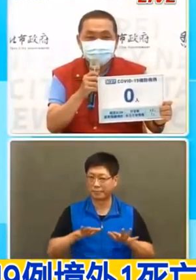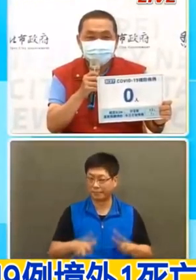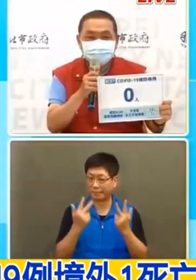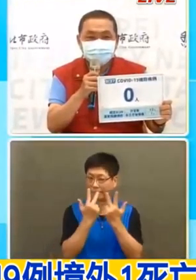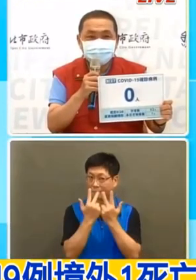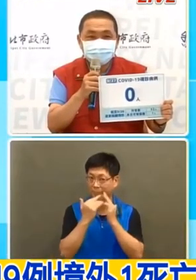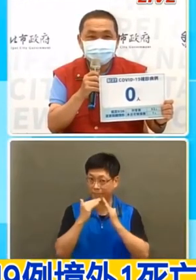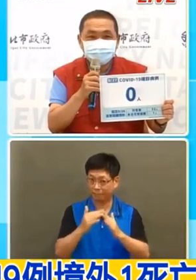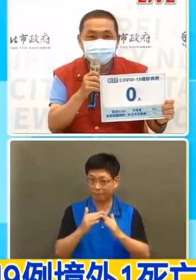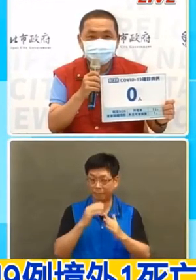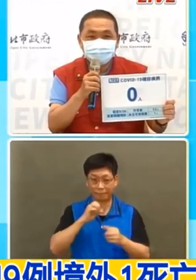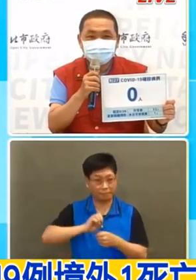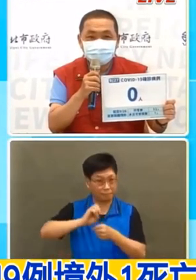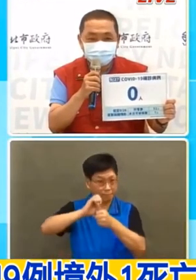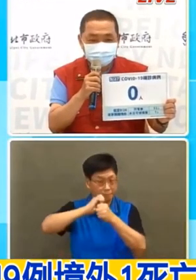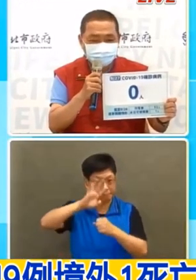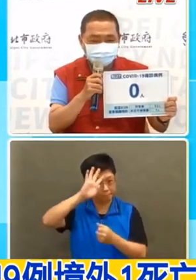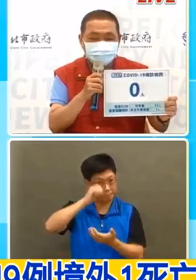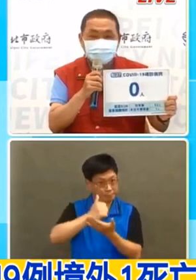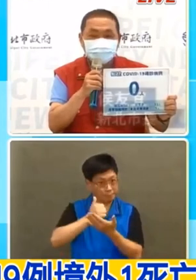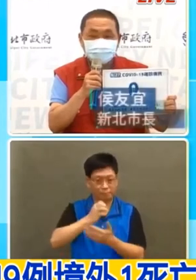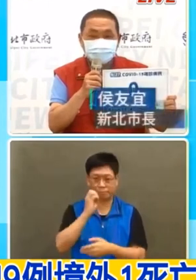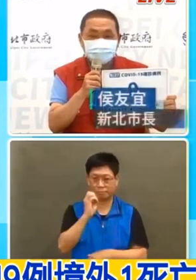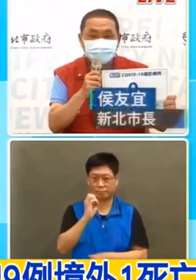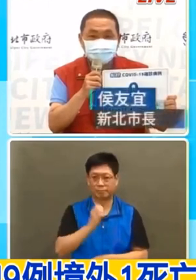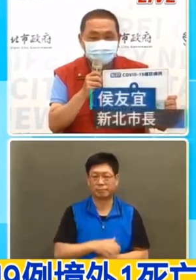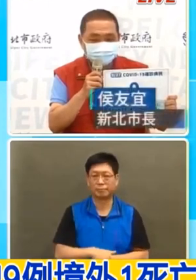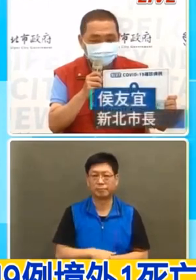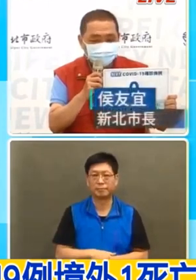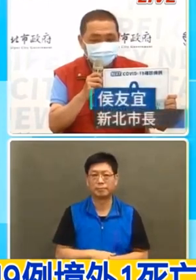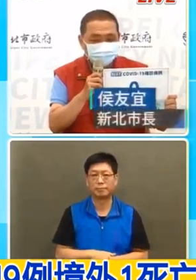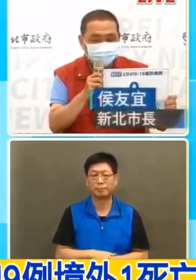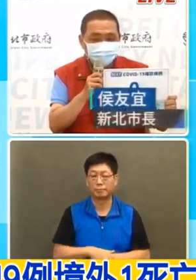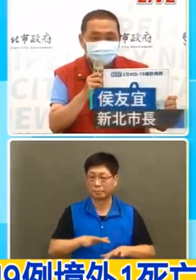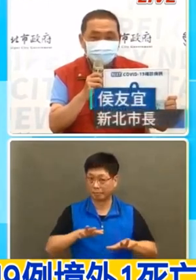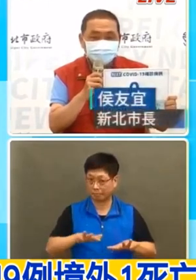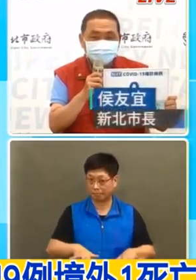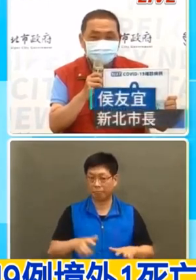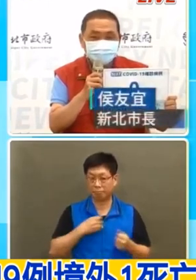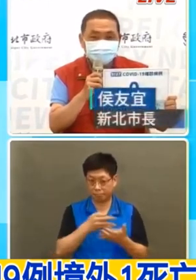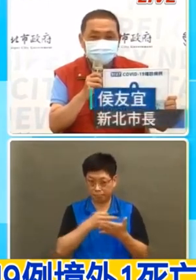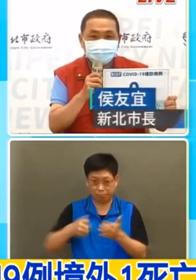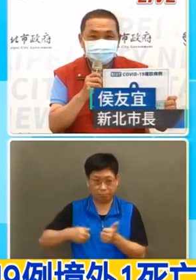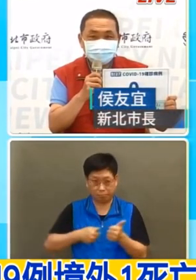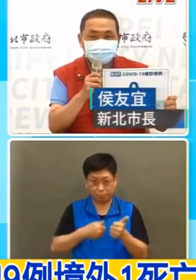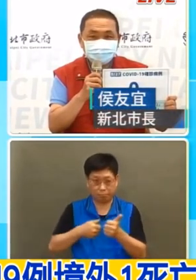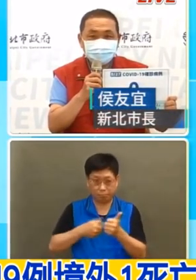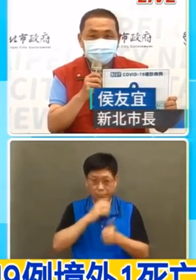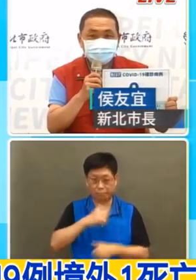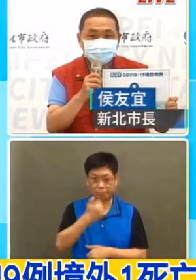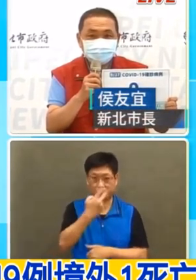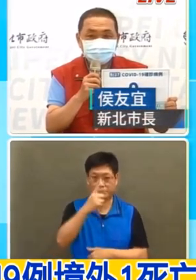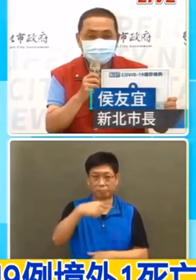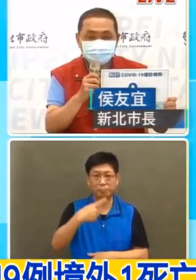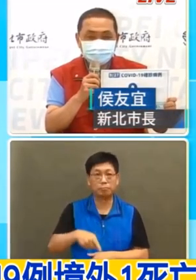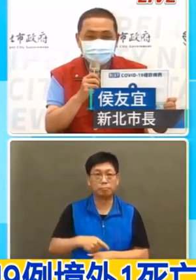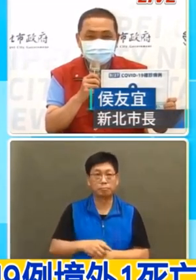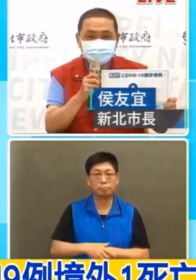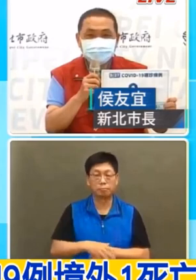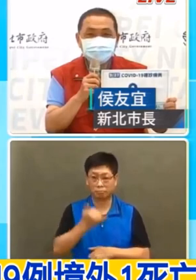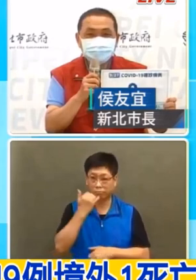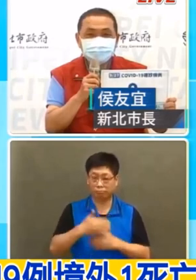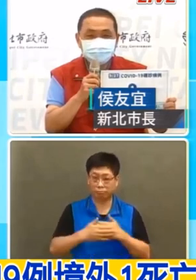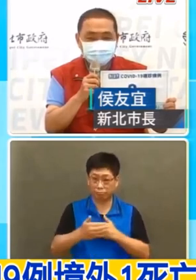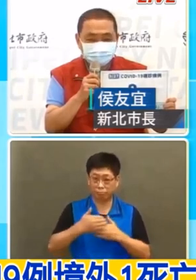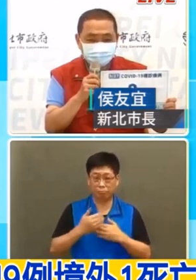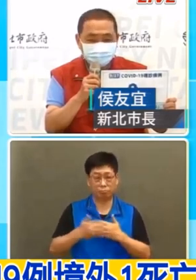北市新增确诊个案零人，本日列管数是52人，可解隔